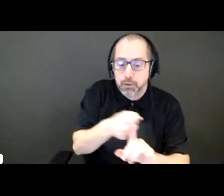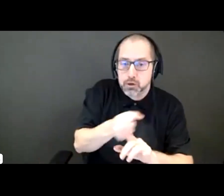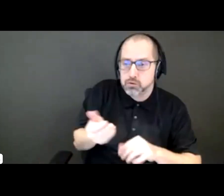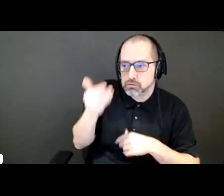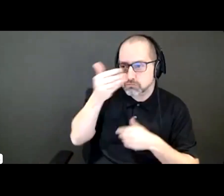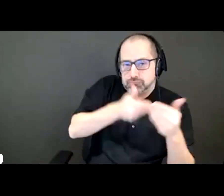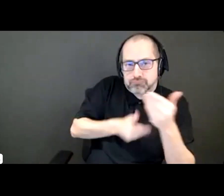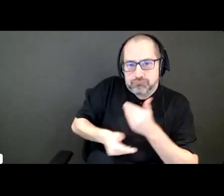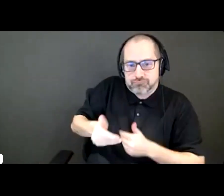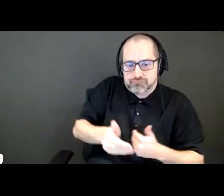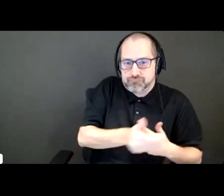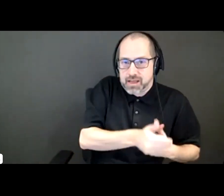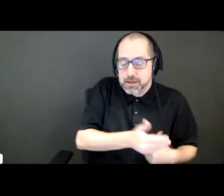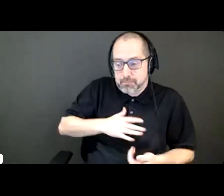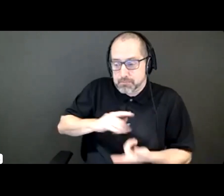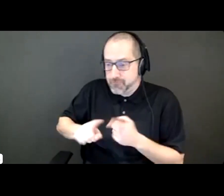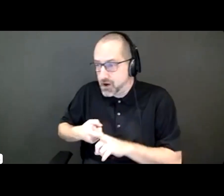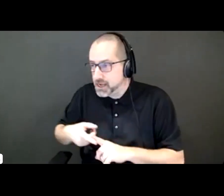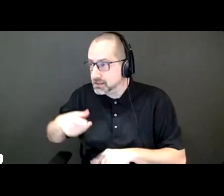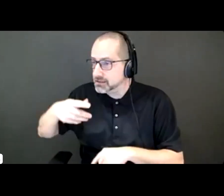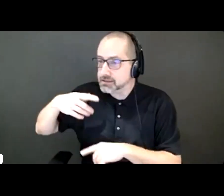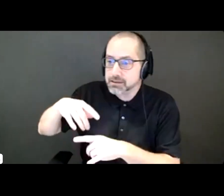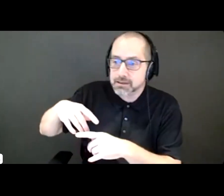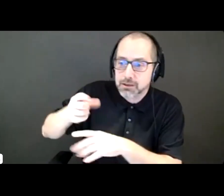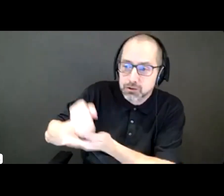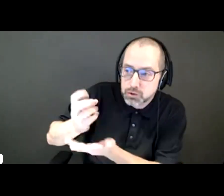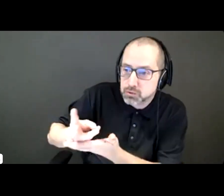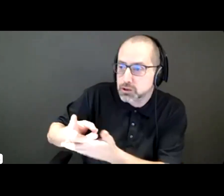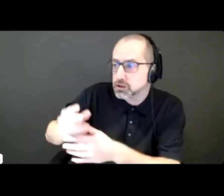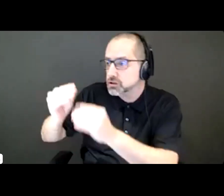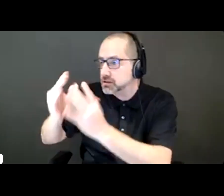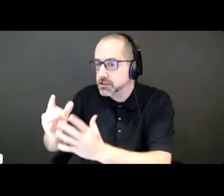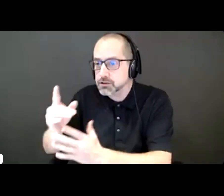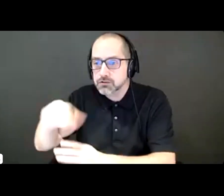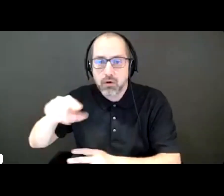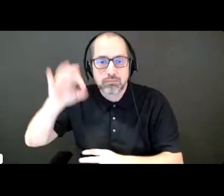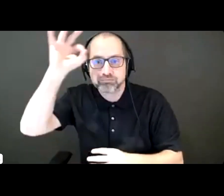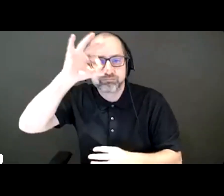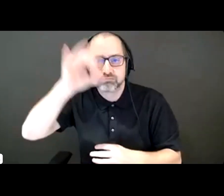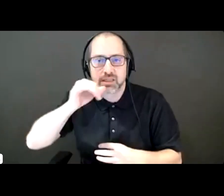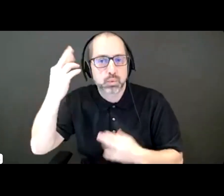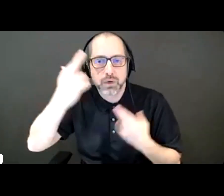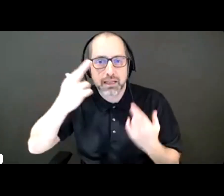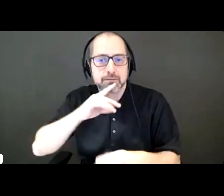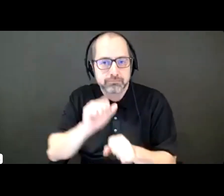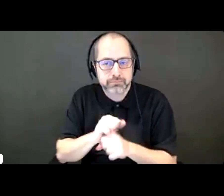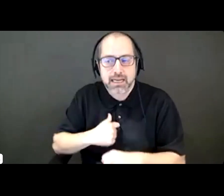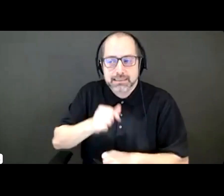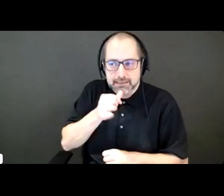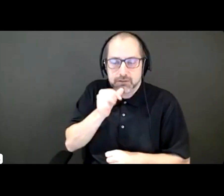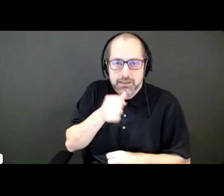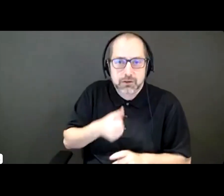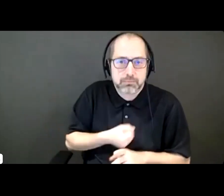couvrir la violence que beaucoup de mes amis et ma famille et mes enseignants ne me croyaient pas quand je disais que j'étais violent violet